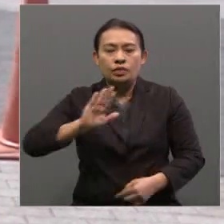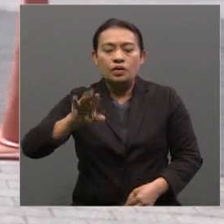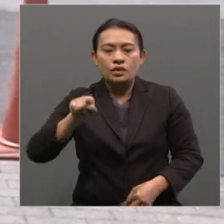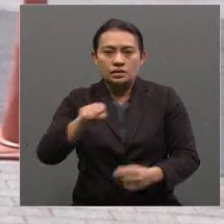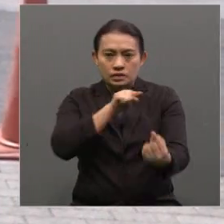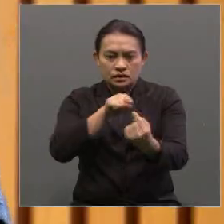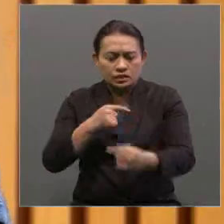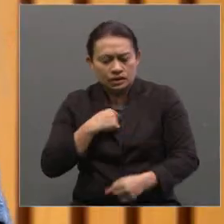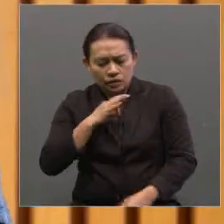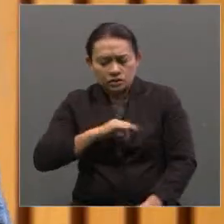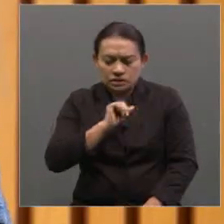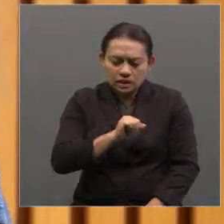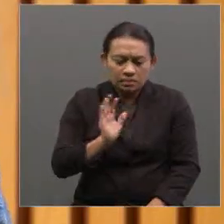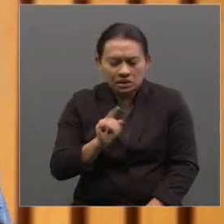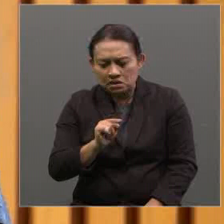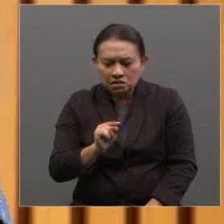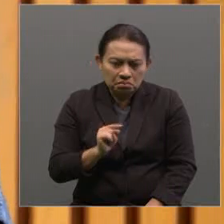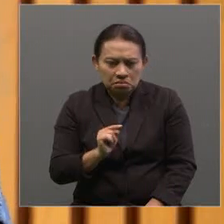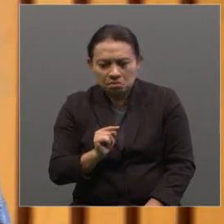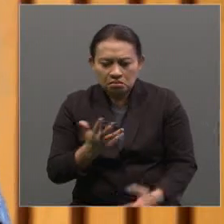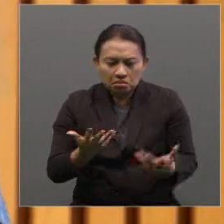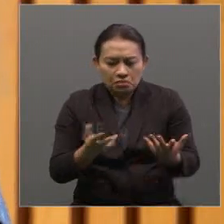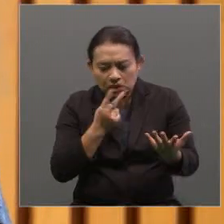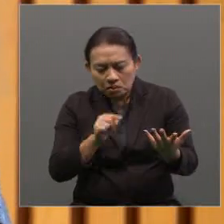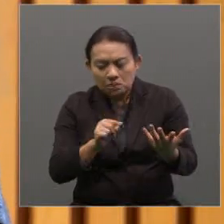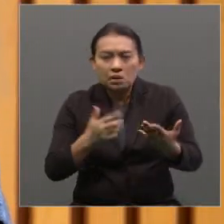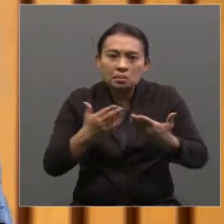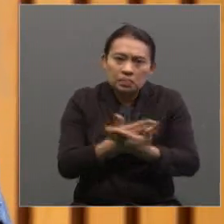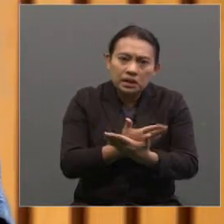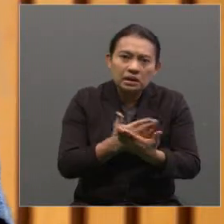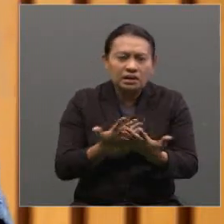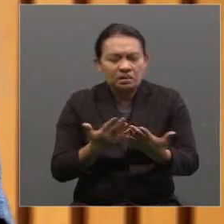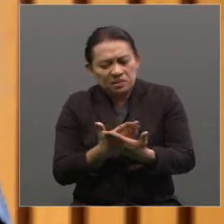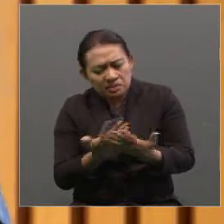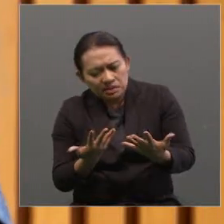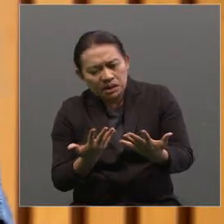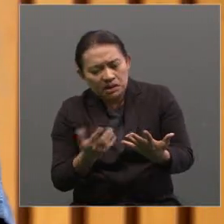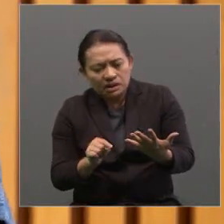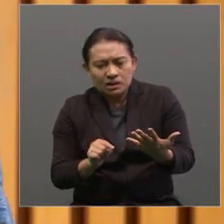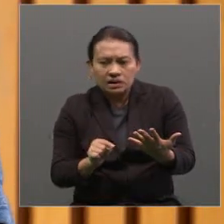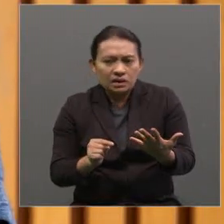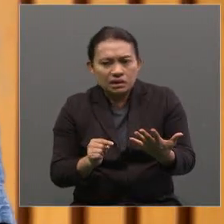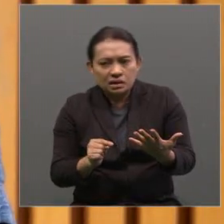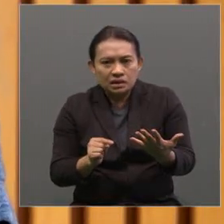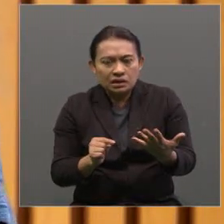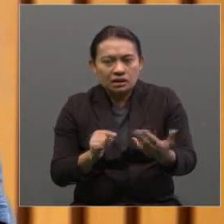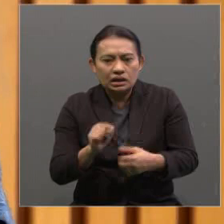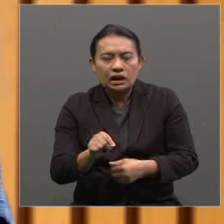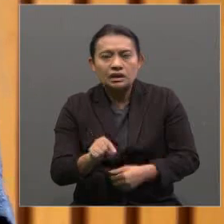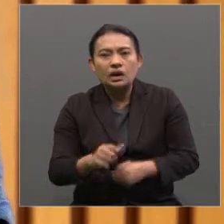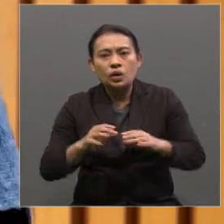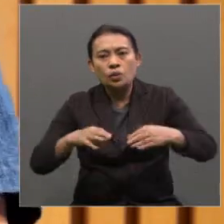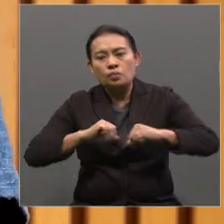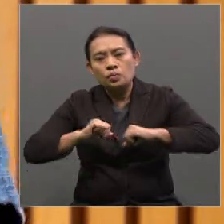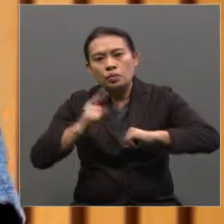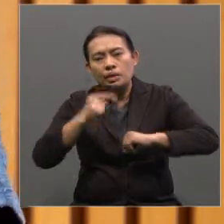ที่มันอ้ำๆอึ้ง ๆ อะไรที่มันดูแล้วมันจะเปลี่ยนแปลงแล้วมันชักๆช้าๆเนี่ยนะครับอันนี้มันก็ไม่ถูกใจเข า